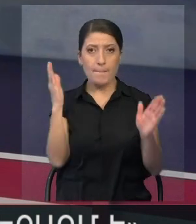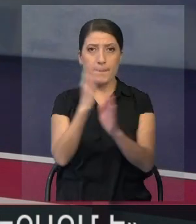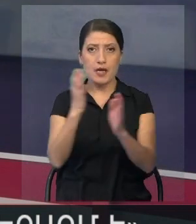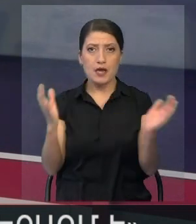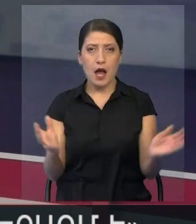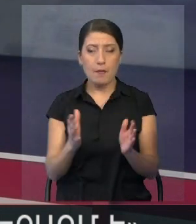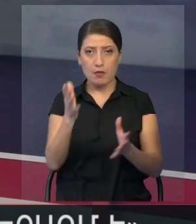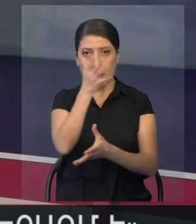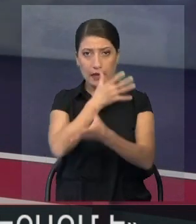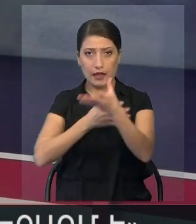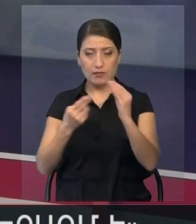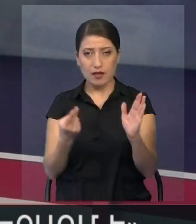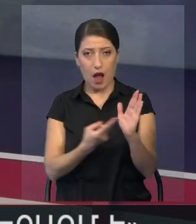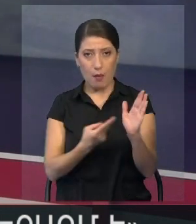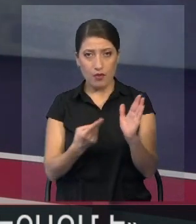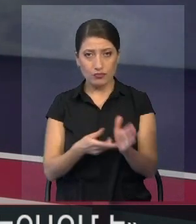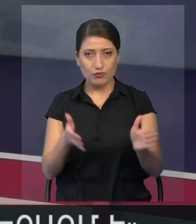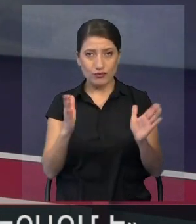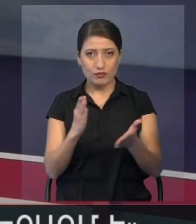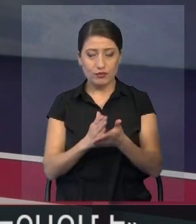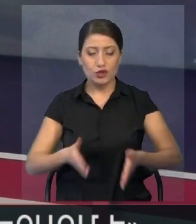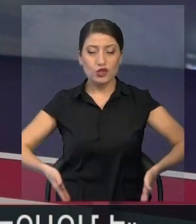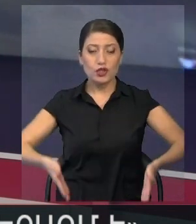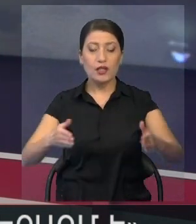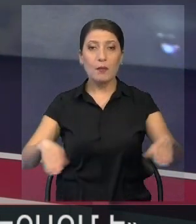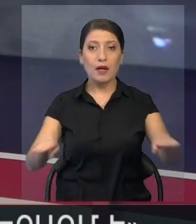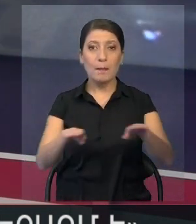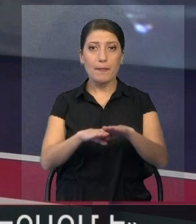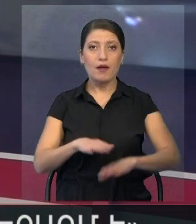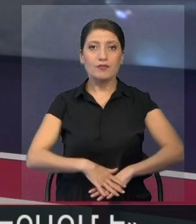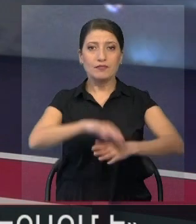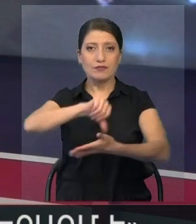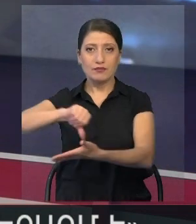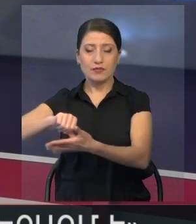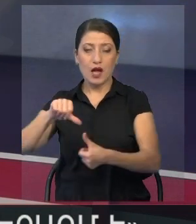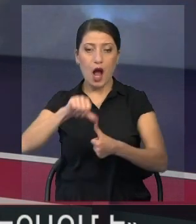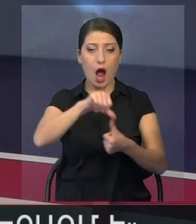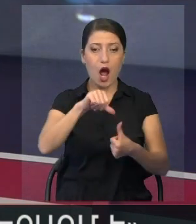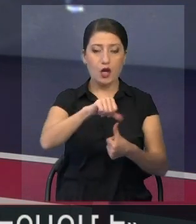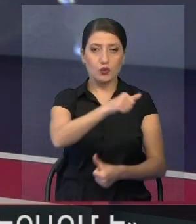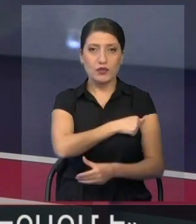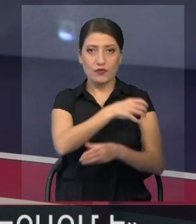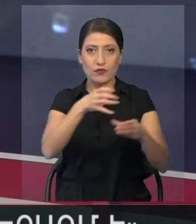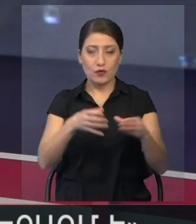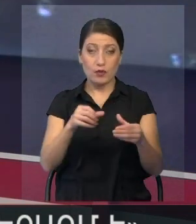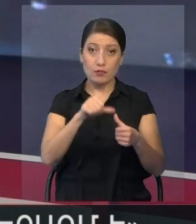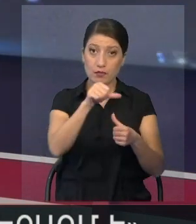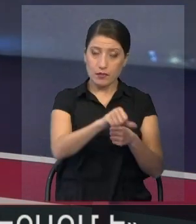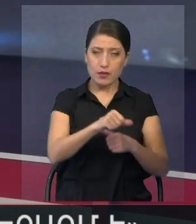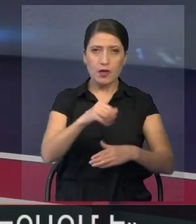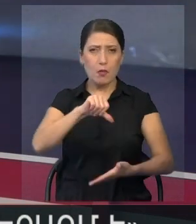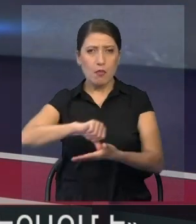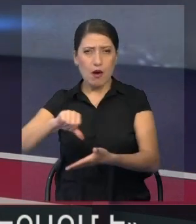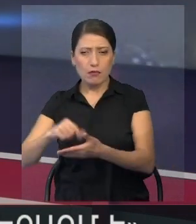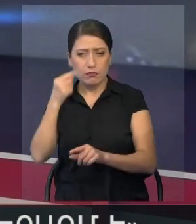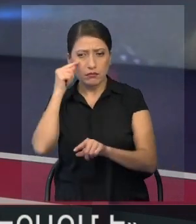ակցիաների կեղծ լինելը ապացուցող փաստերը։ Ճանապարհը փակած ակտիվիստների մեջ հատուկ ճոկատայիններից բացի մասնագետները նկատել են նաև